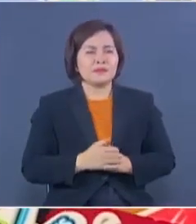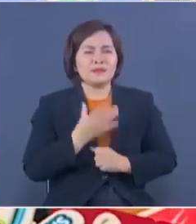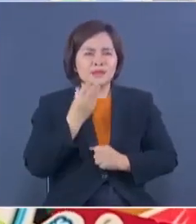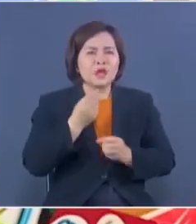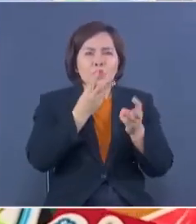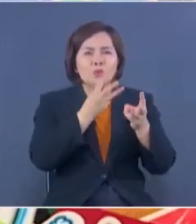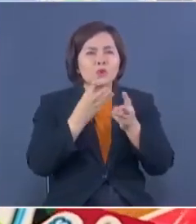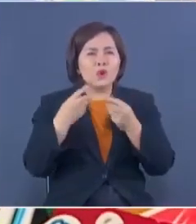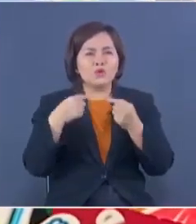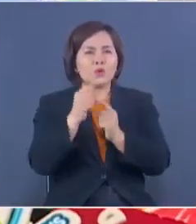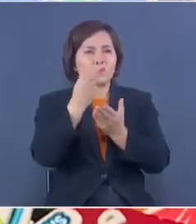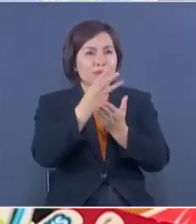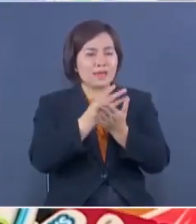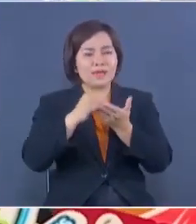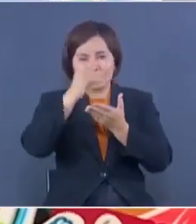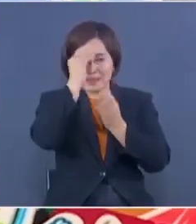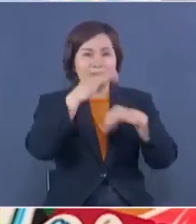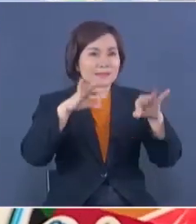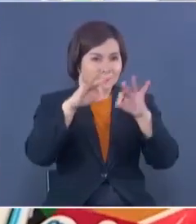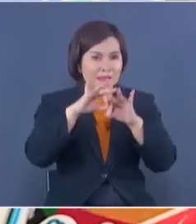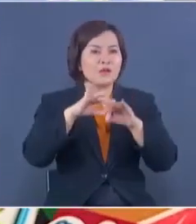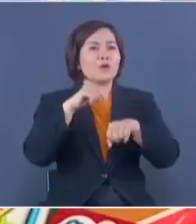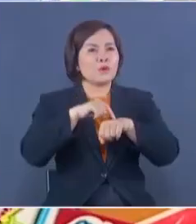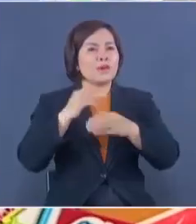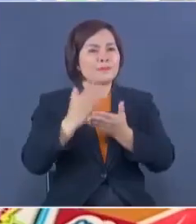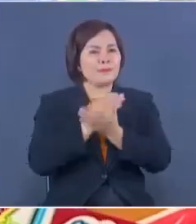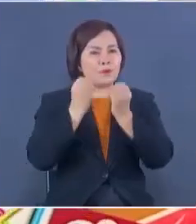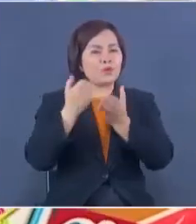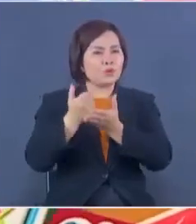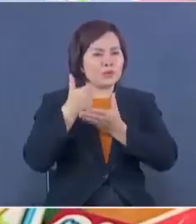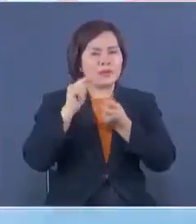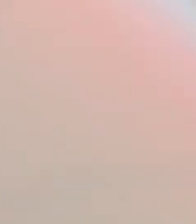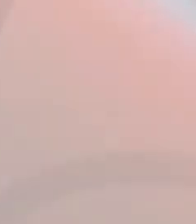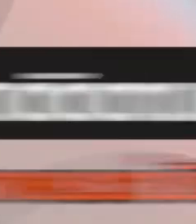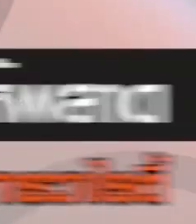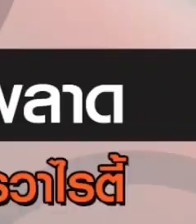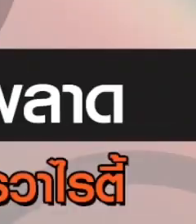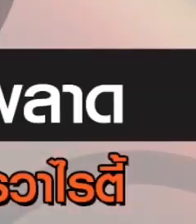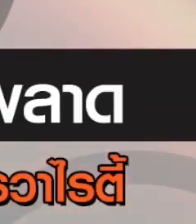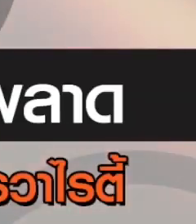นวิชาที่จำเป็นจริงๆแล้วก็วิชาที่พอที่จะให้ครูช่วยได้ให้เพื่อนช่วยได้ครับ